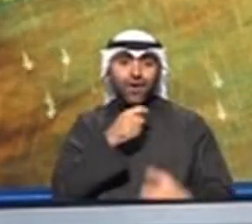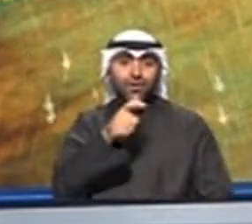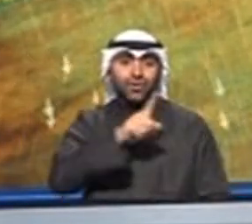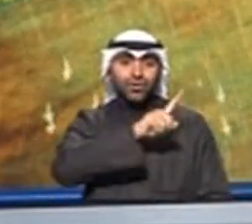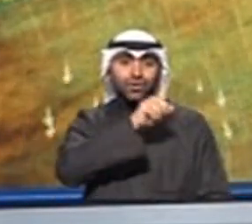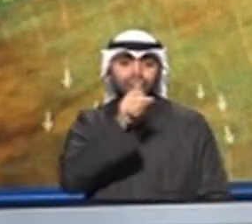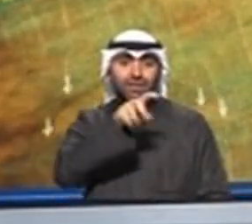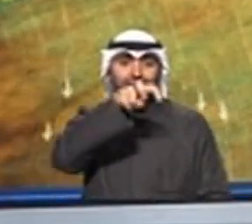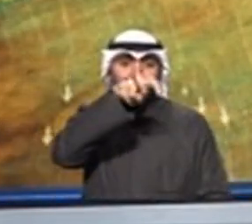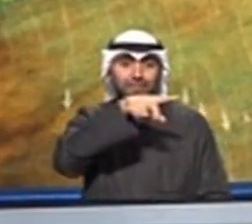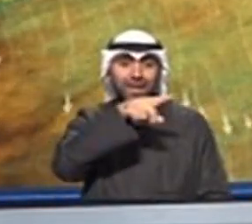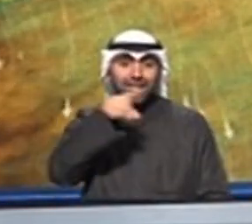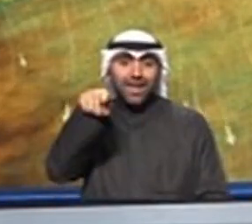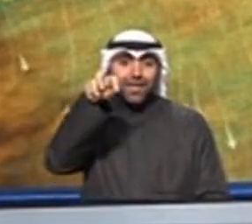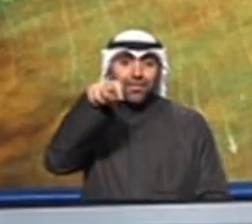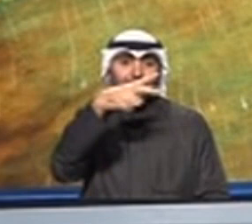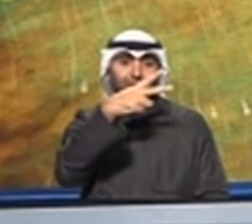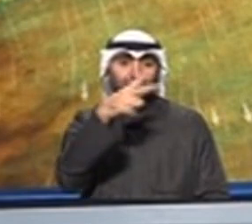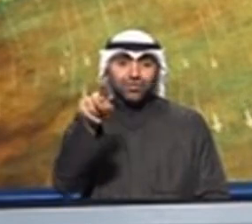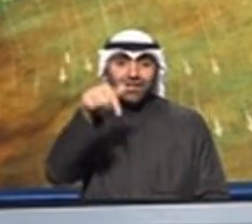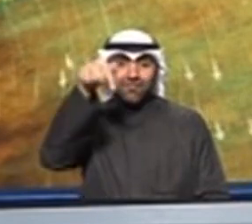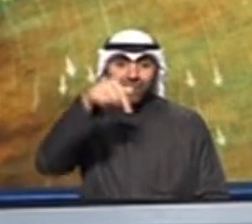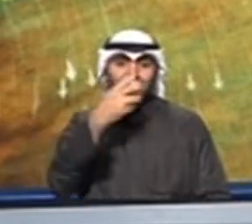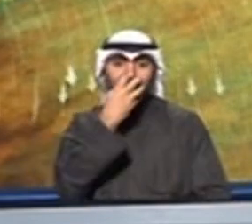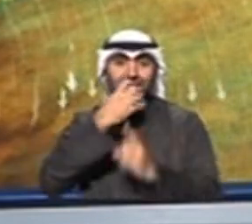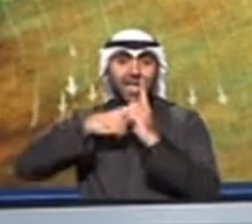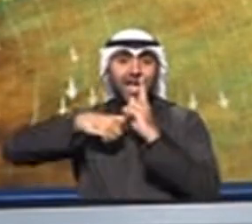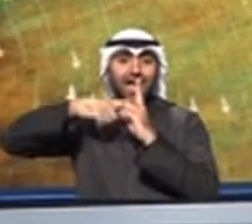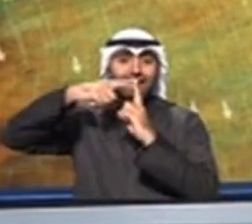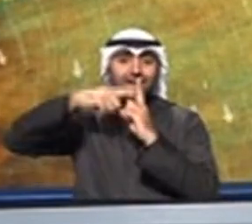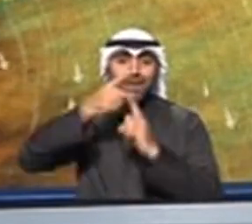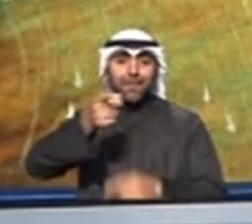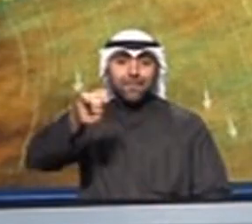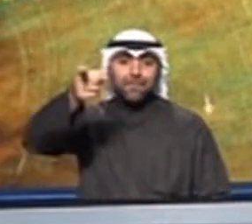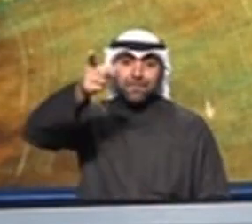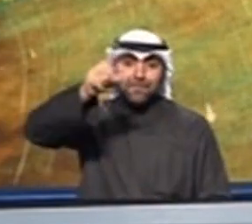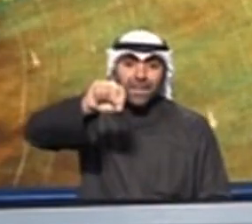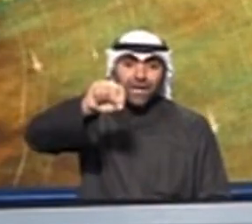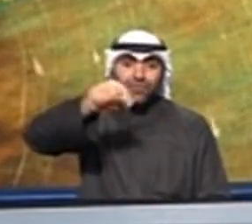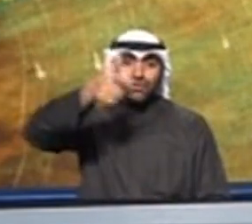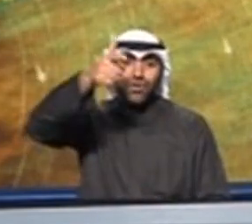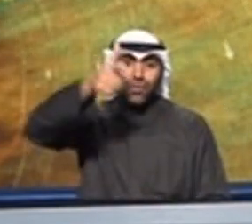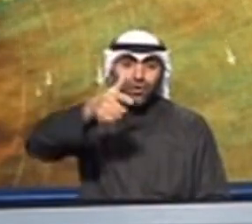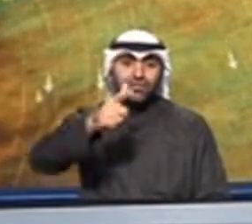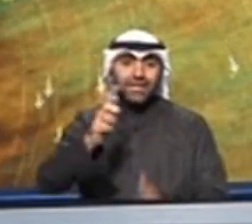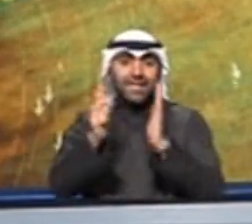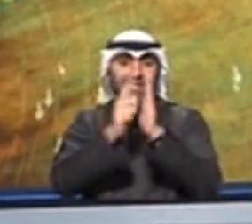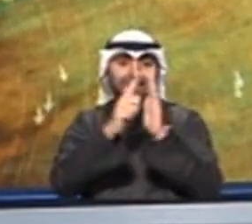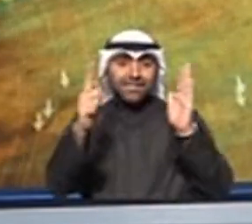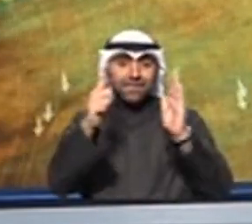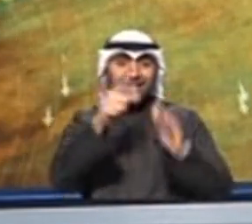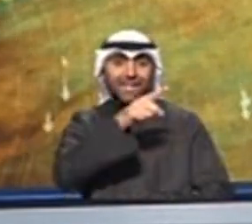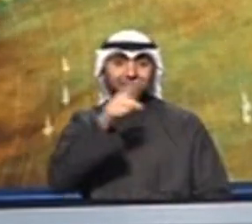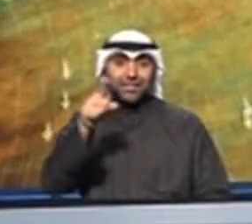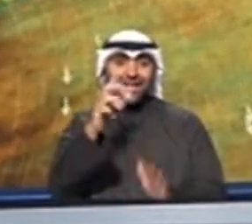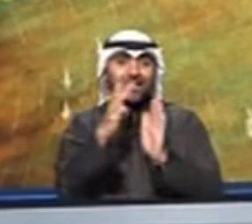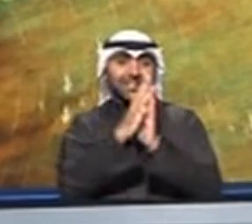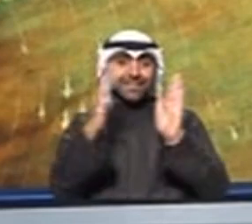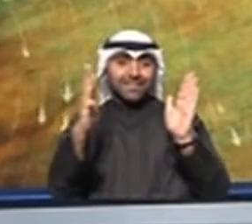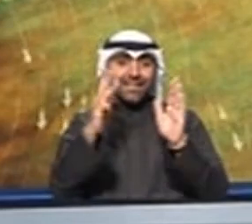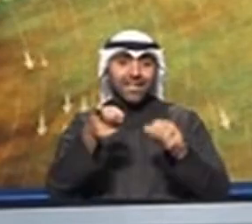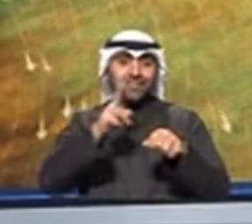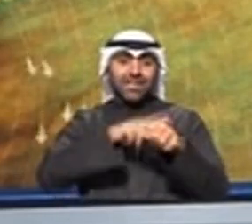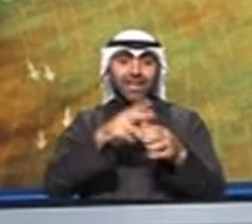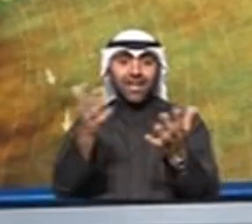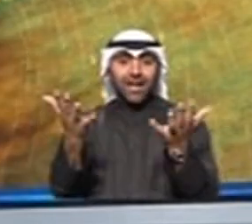تتراوح ما بين 17 إلى 19 درجة مئوية في أغلب المناطق، مع عبور لبعض السحب والرياح شمالية غربية خفيفة إلى معتدلة،